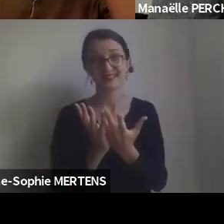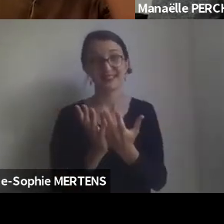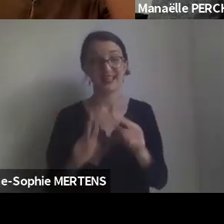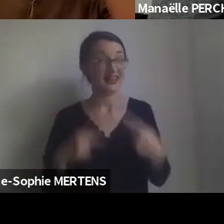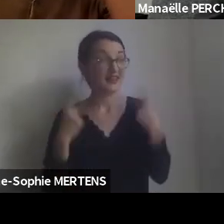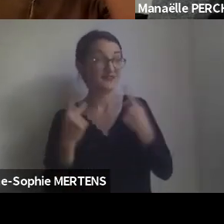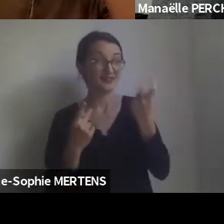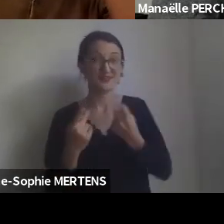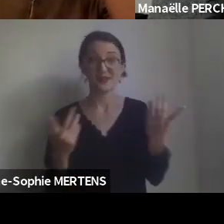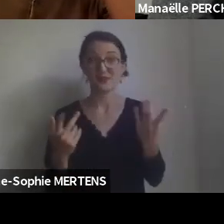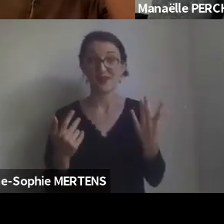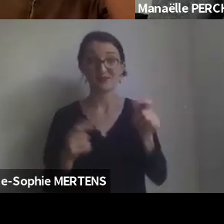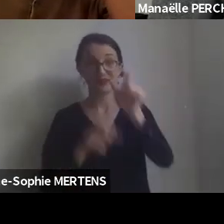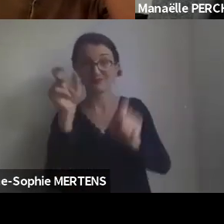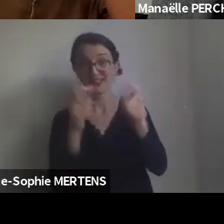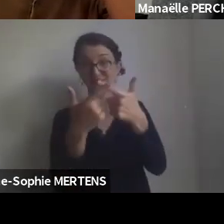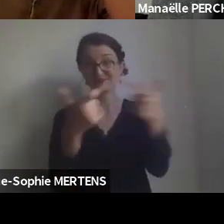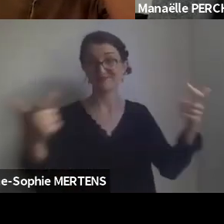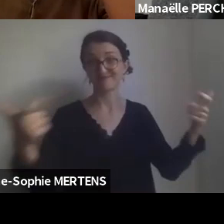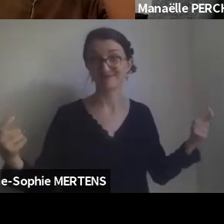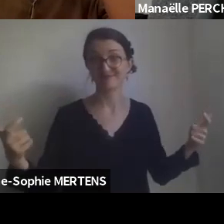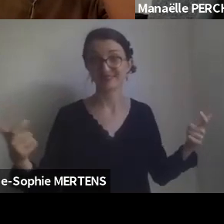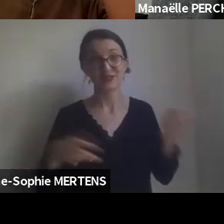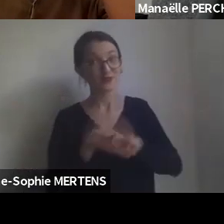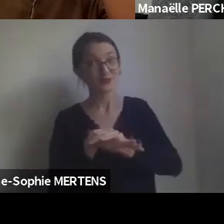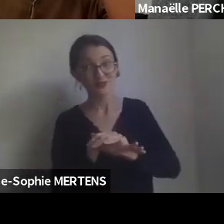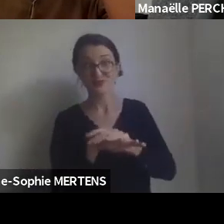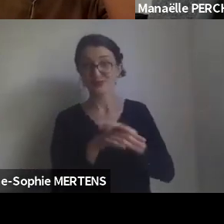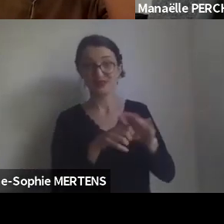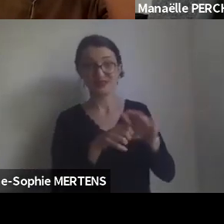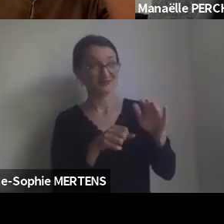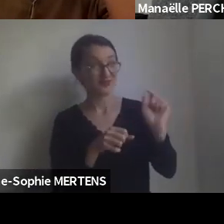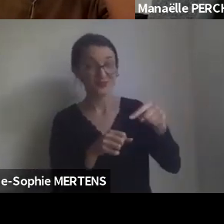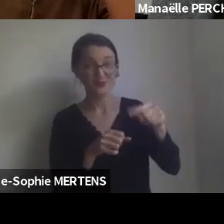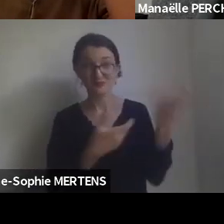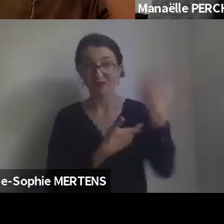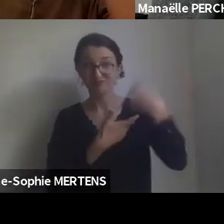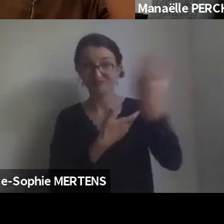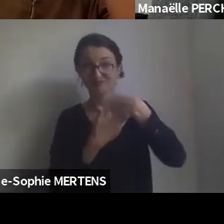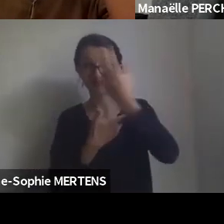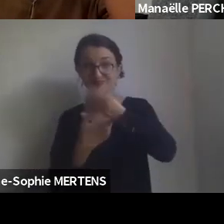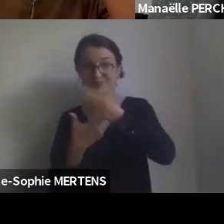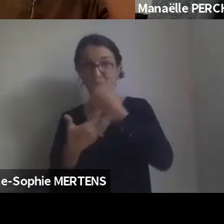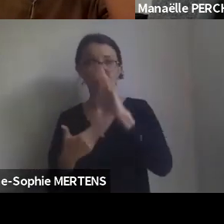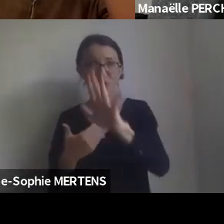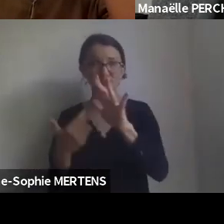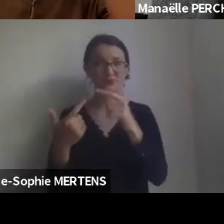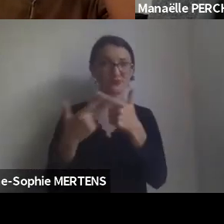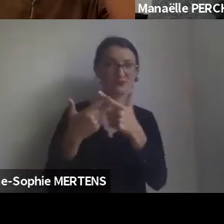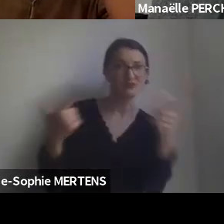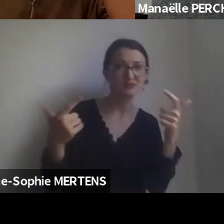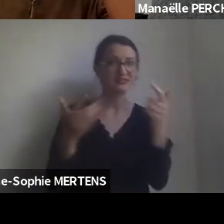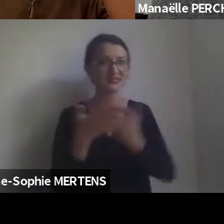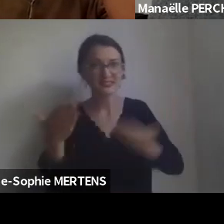toutes les belles réussites collectives, elles passent par ça. Elles passent par l'inclusion de tous les points de vue, de toutes les situations, pour faire ensemble quelque